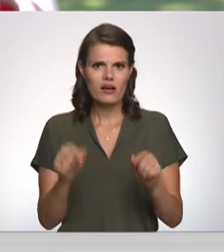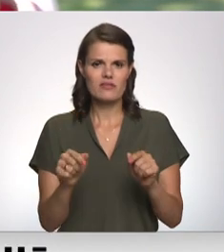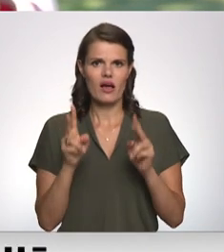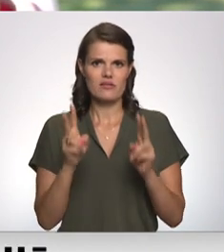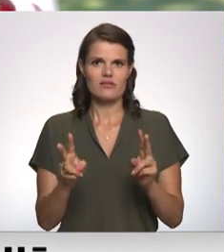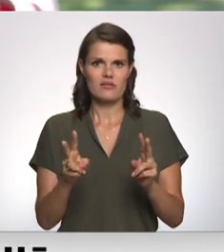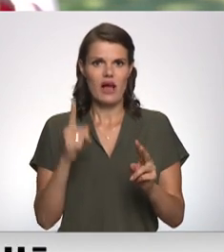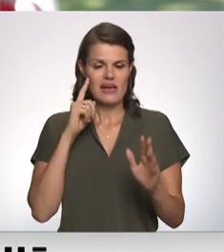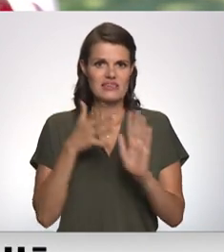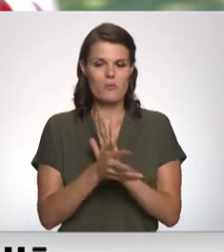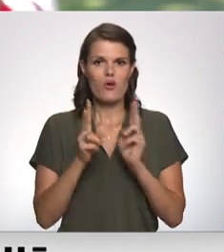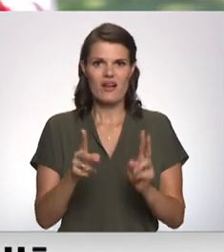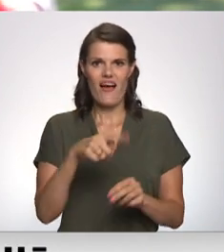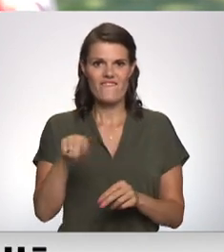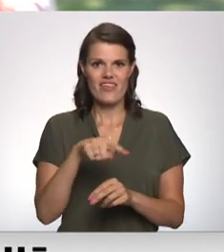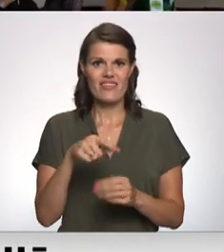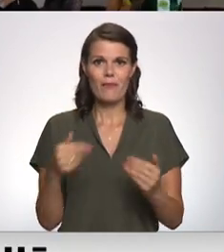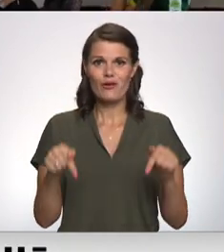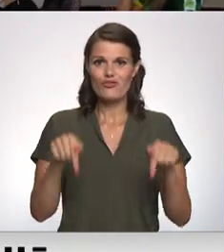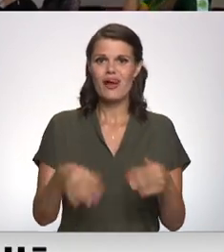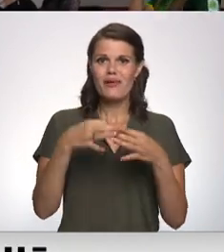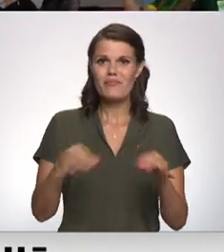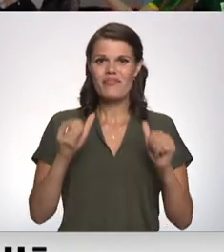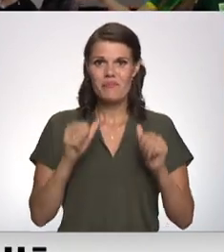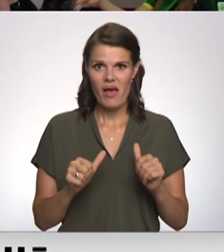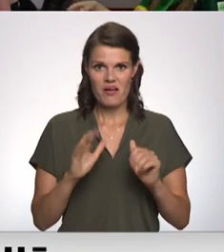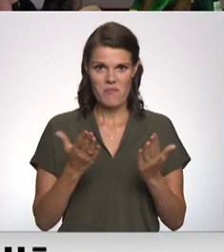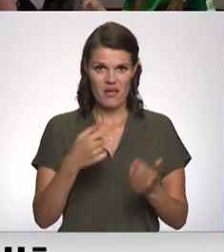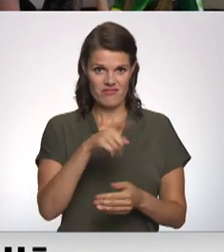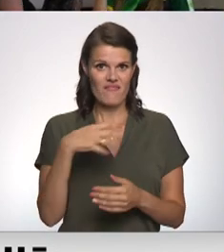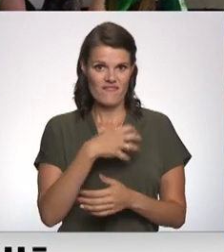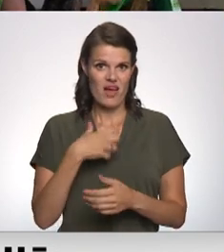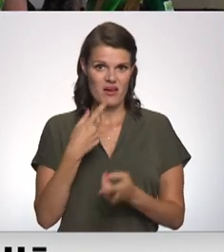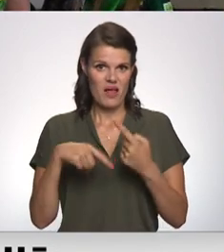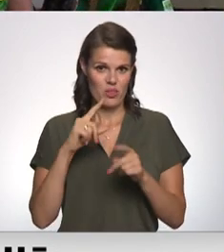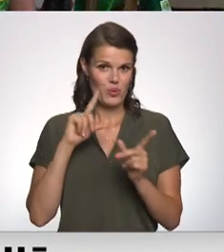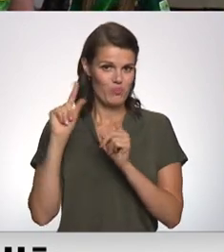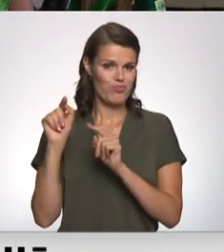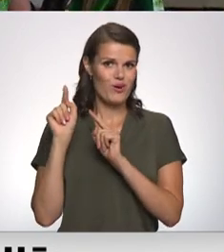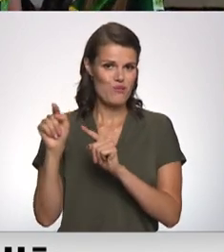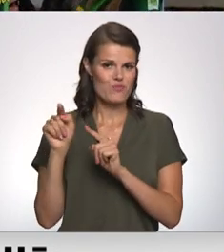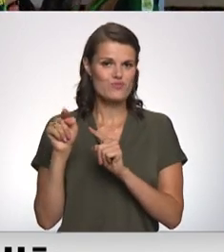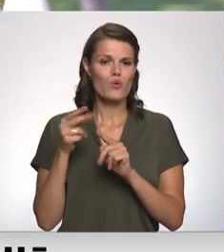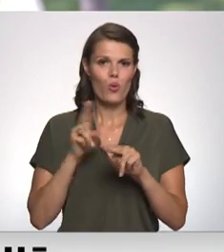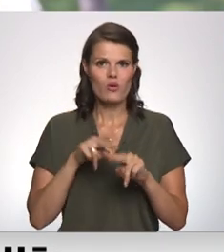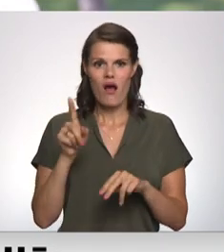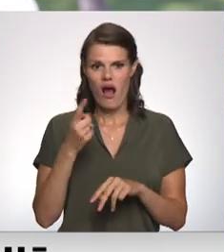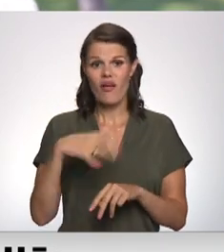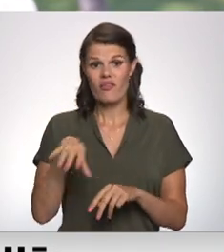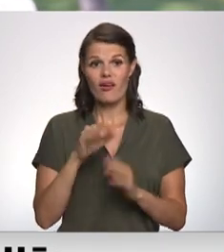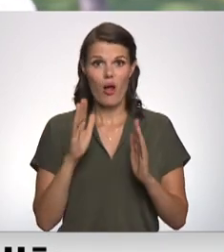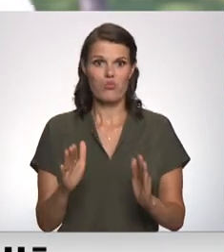kaut kā tik brīva, tik mierīga, no tāda kaut kā pozitīva, viņiem būs jāatgriežās, un viņi atkal nonāks